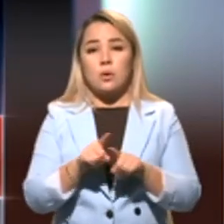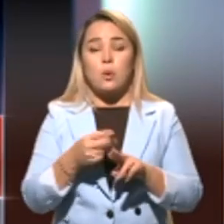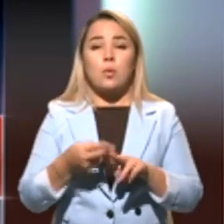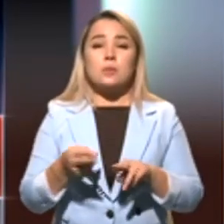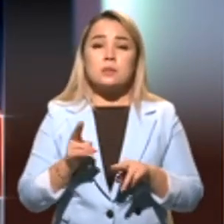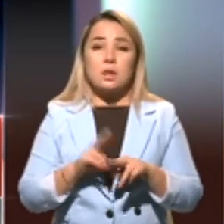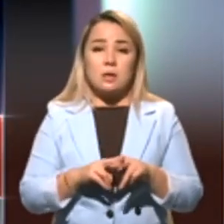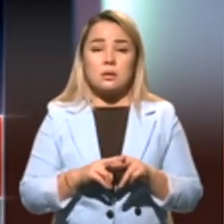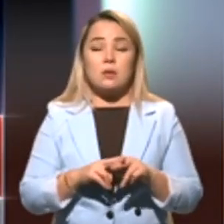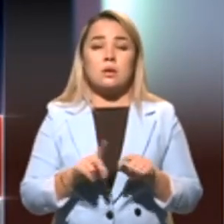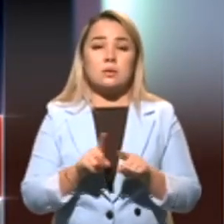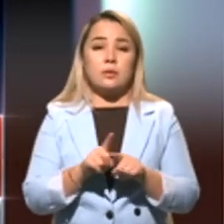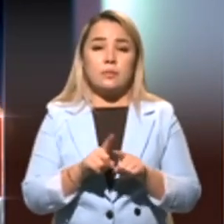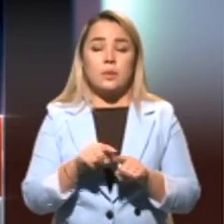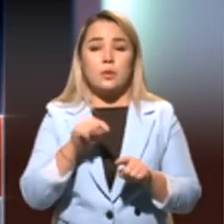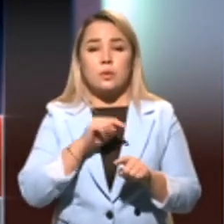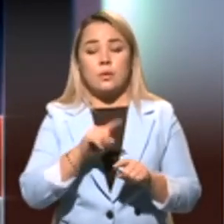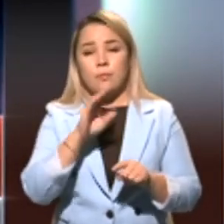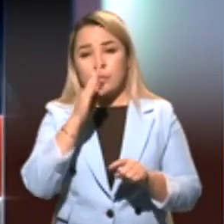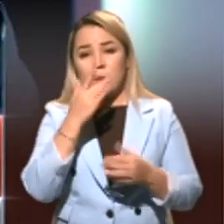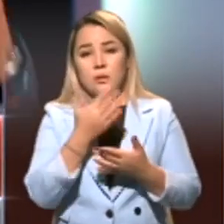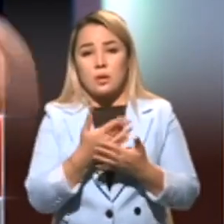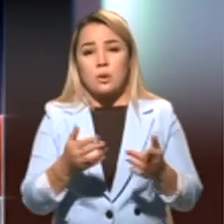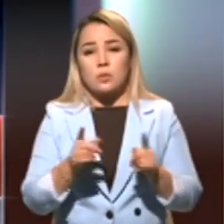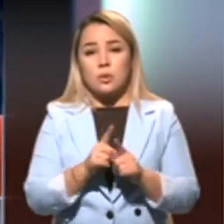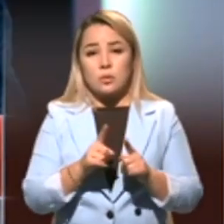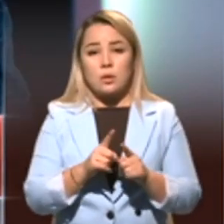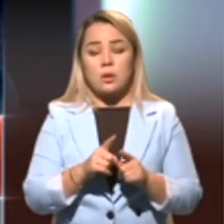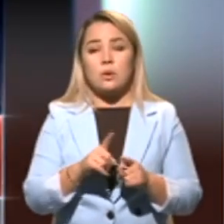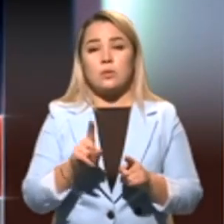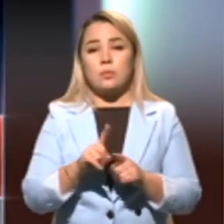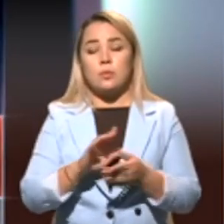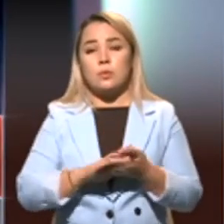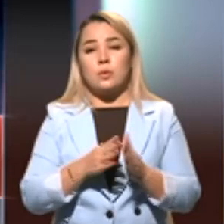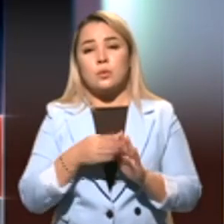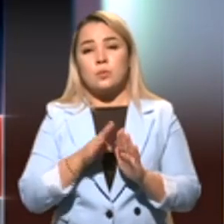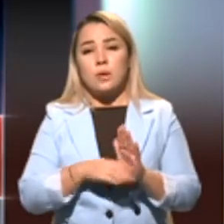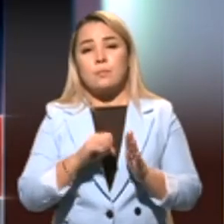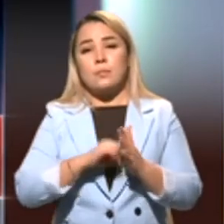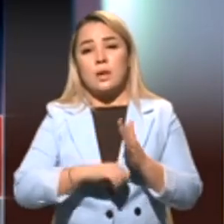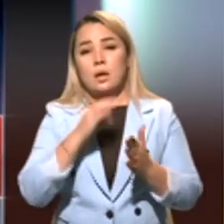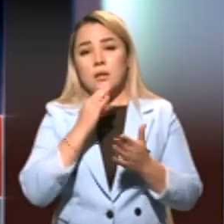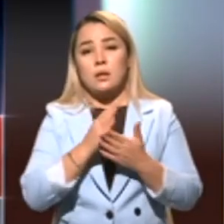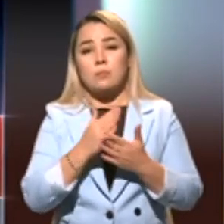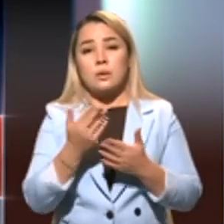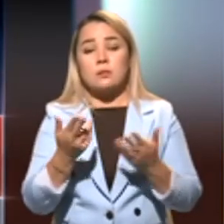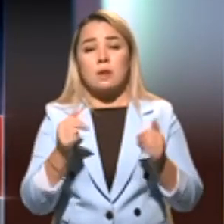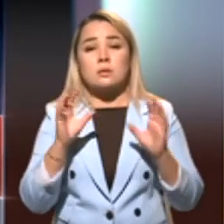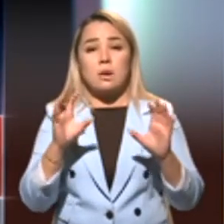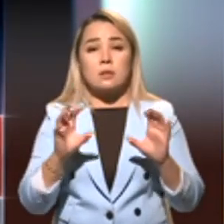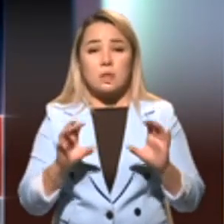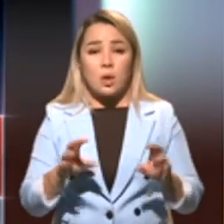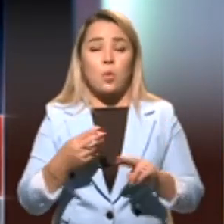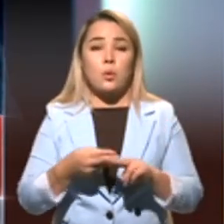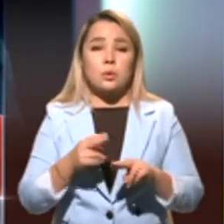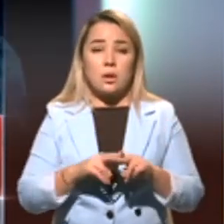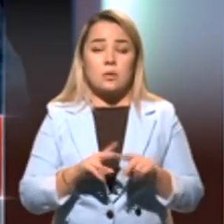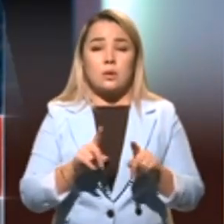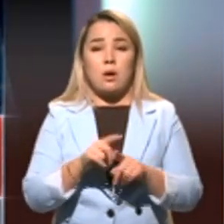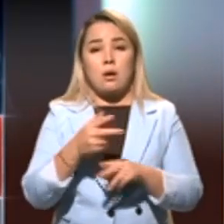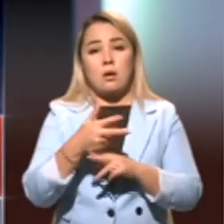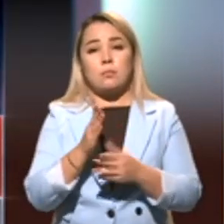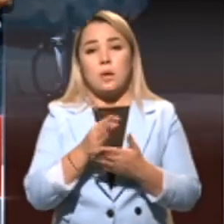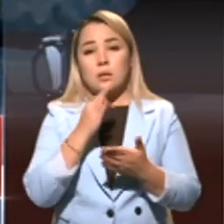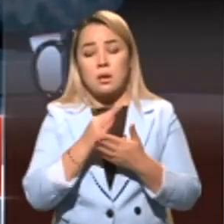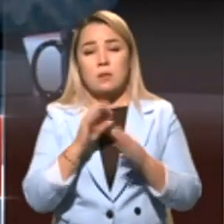осындай қатыгездікті, дұшпандықты, былай айтқанда жаманшылықты тоқтатуға себеп болатын оған, иә, заң, ол заң камера бар